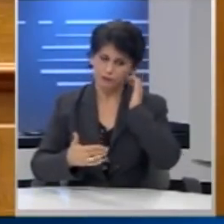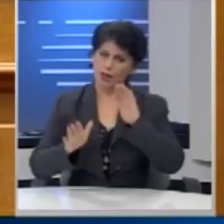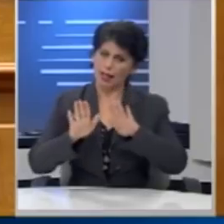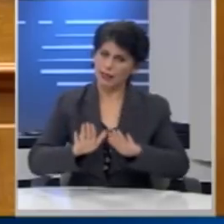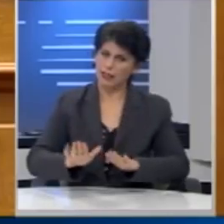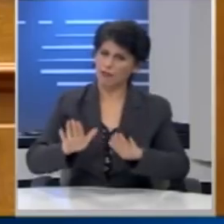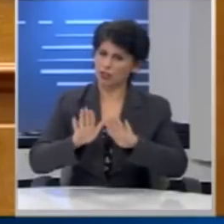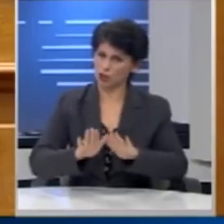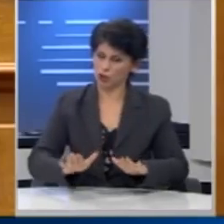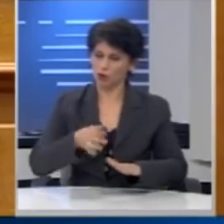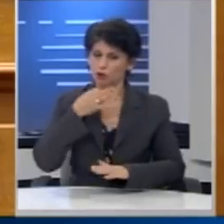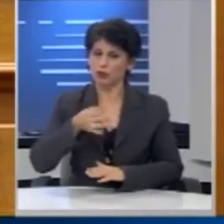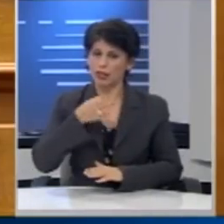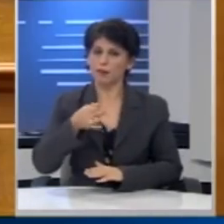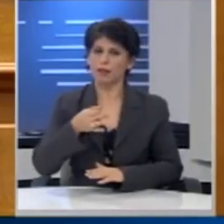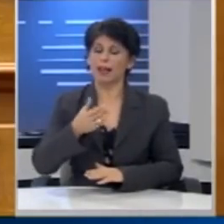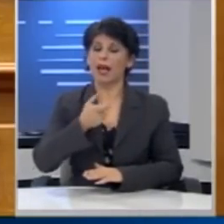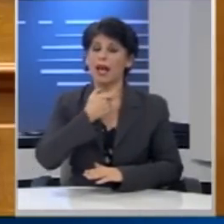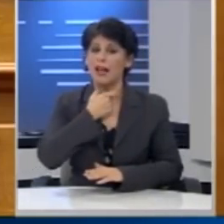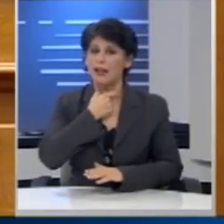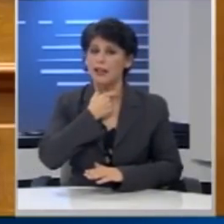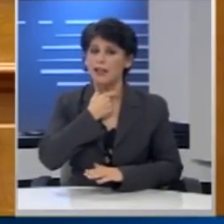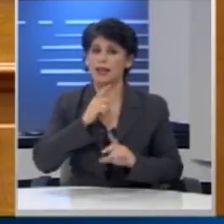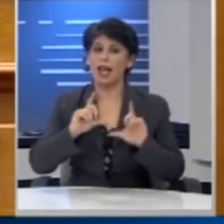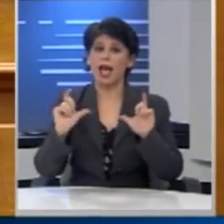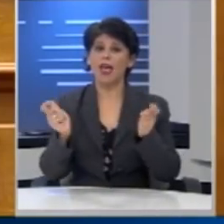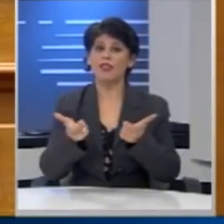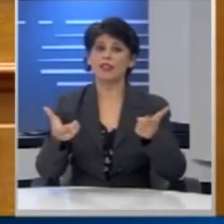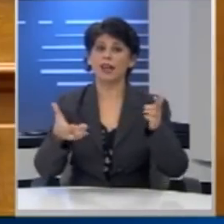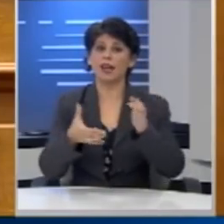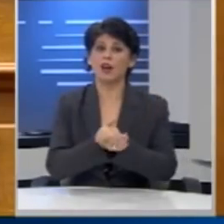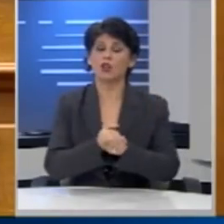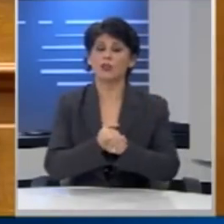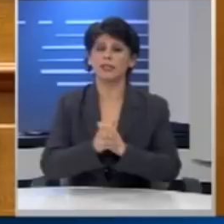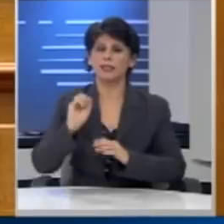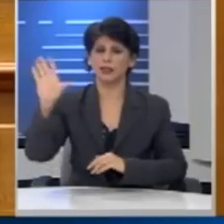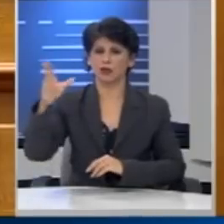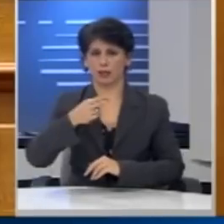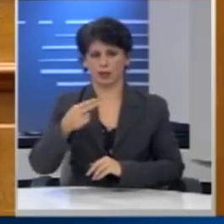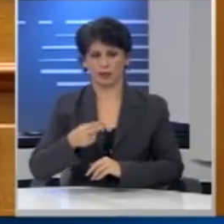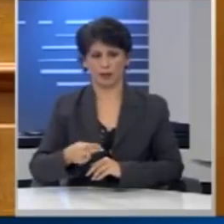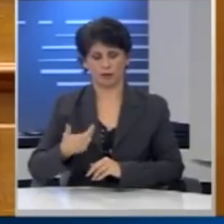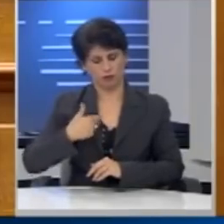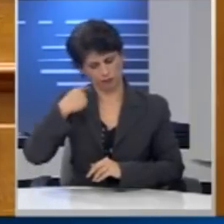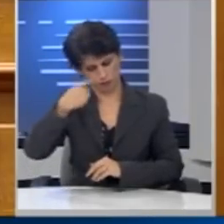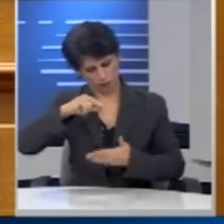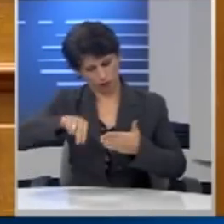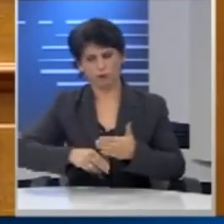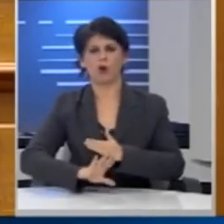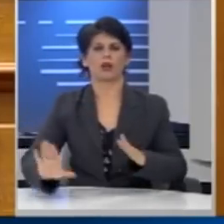τους τόνους και μίλησε για την ανάγκη εθνικής ενότητας στα εξωτερικά ζητήματα.